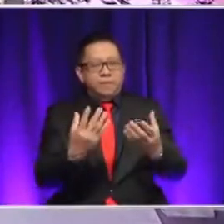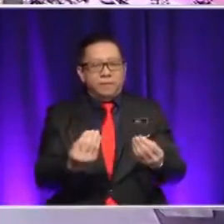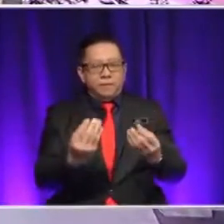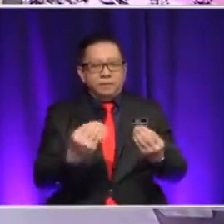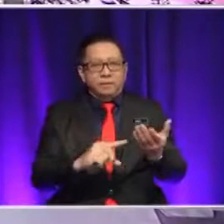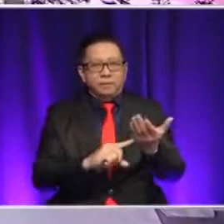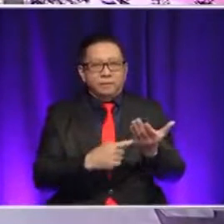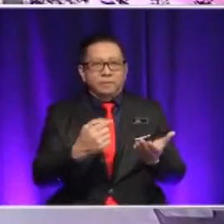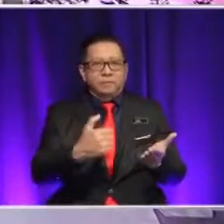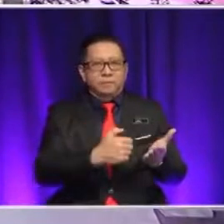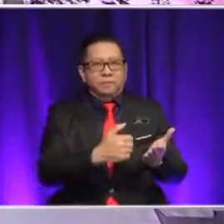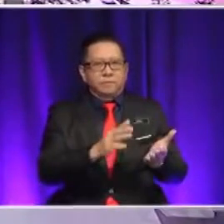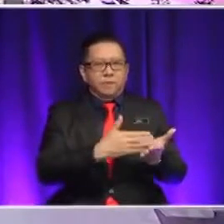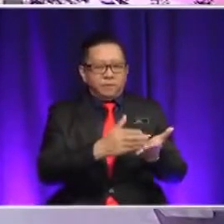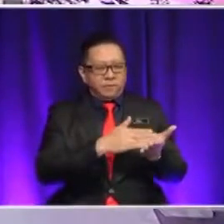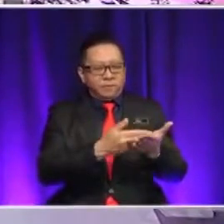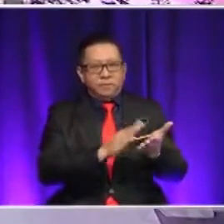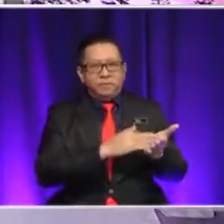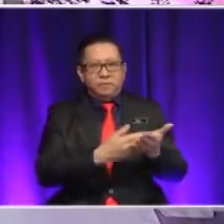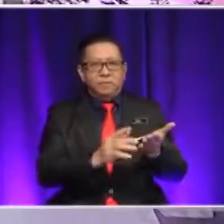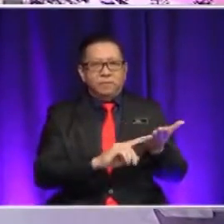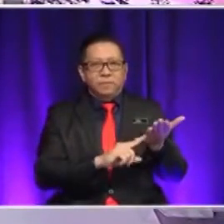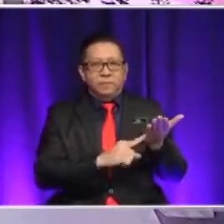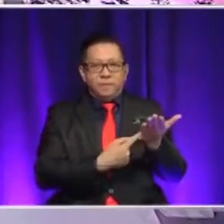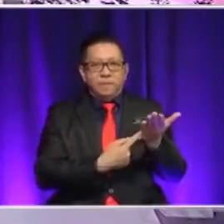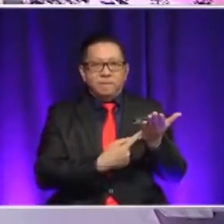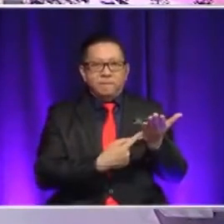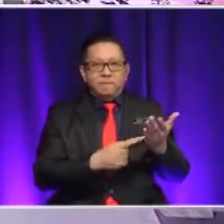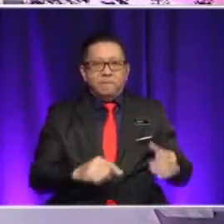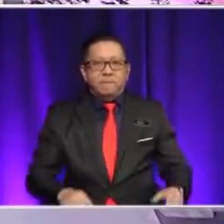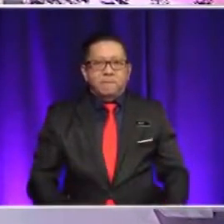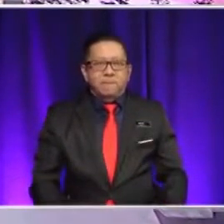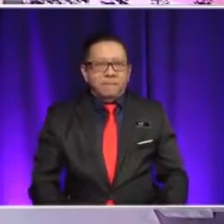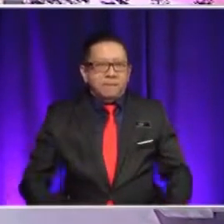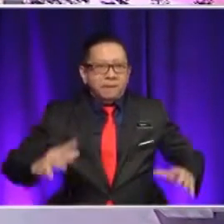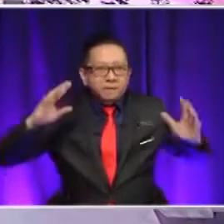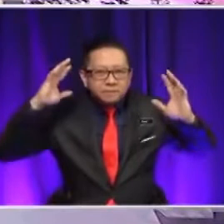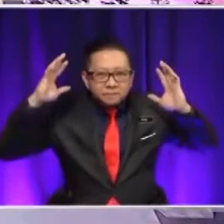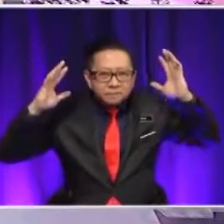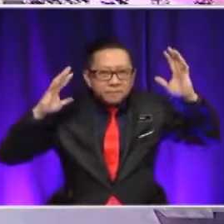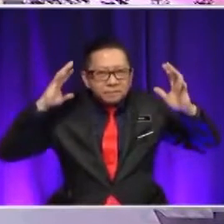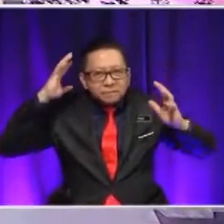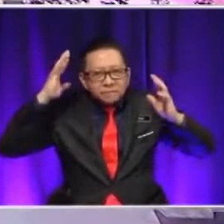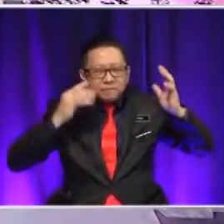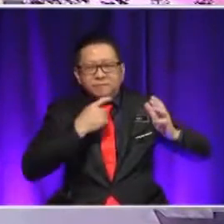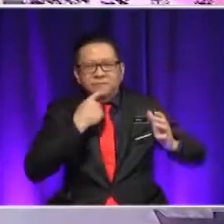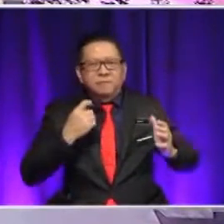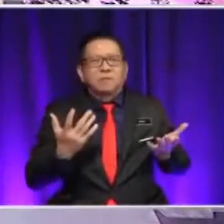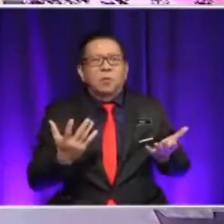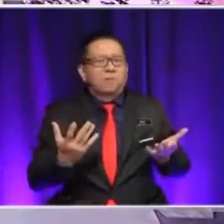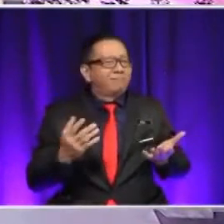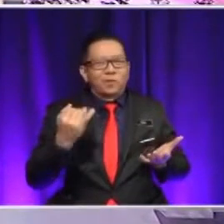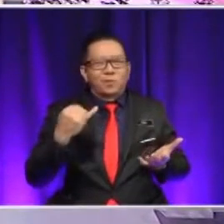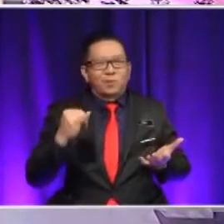kusapu semule begitu basah kembali kepadanya jangan kita di salah kalau tiba-tiba kita udah kering